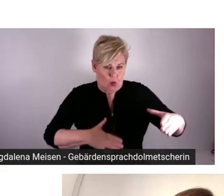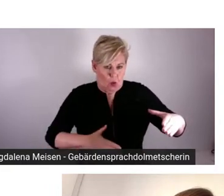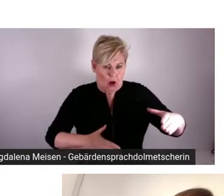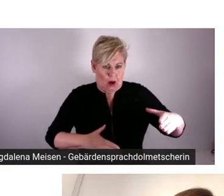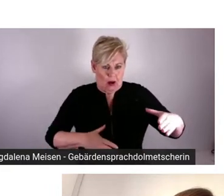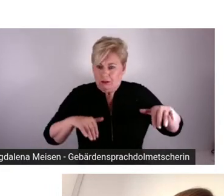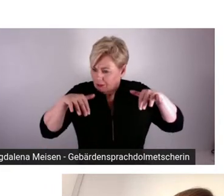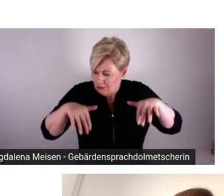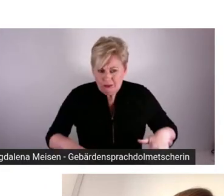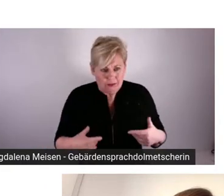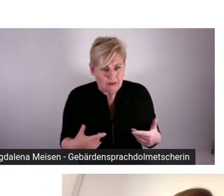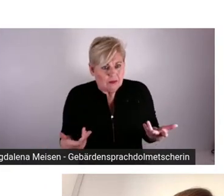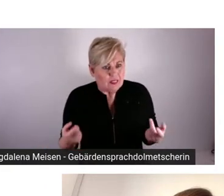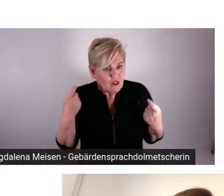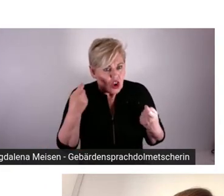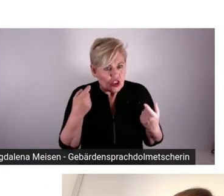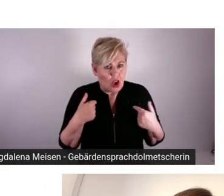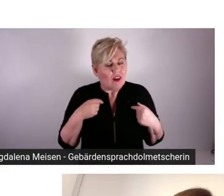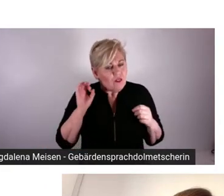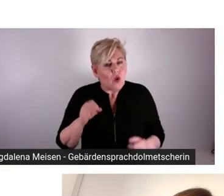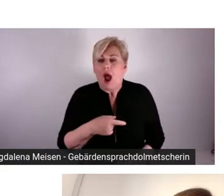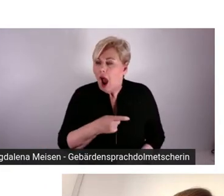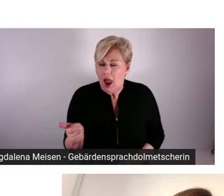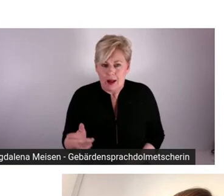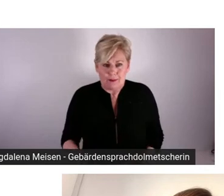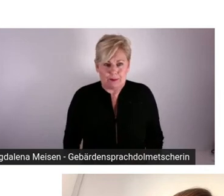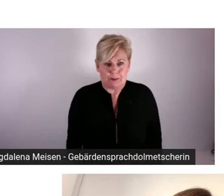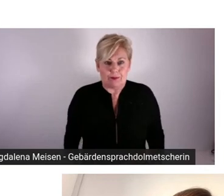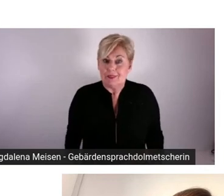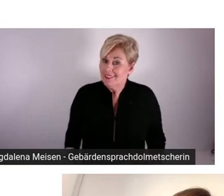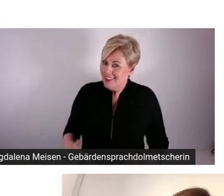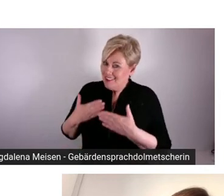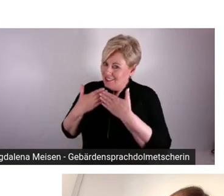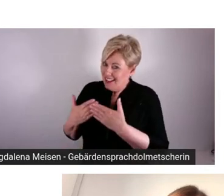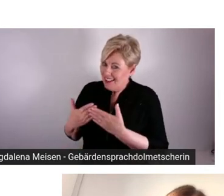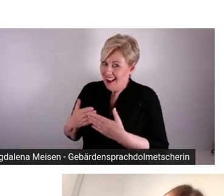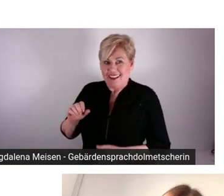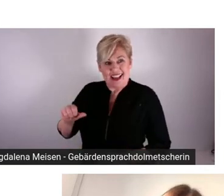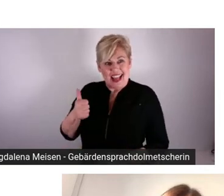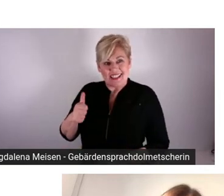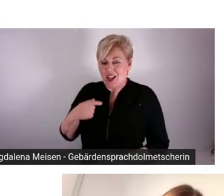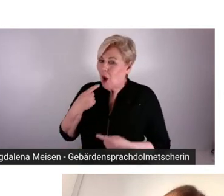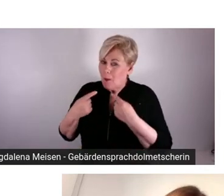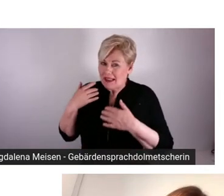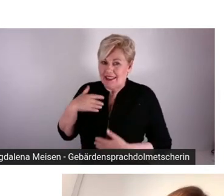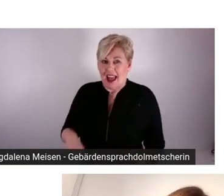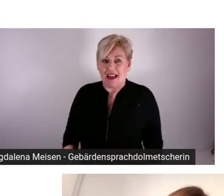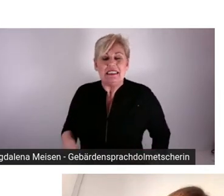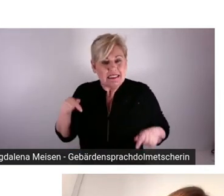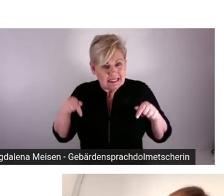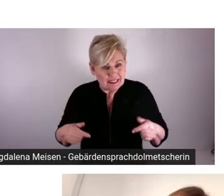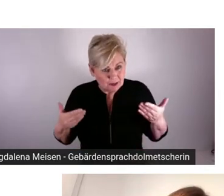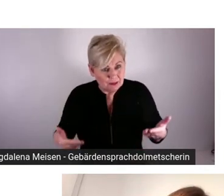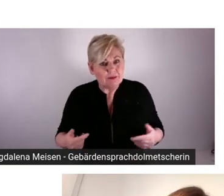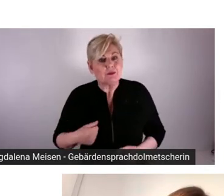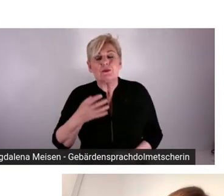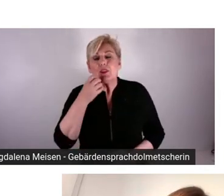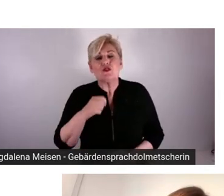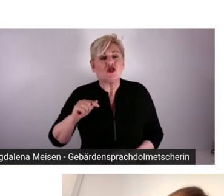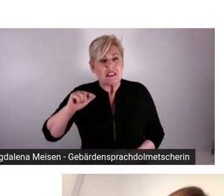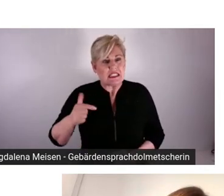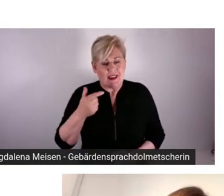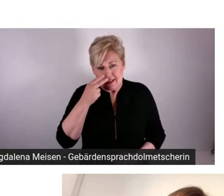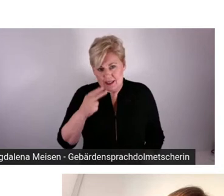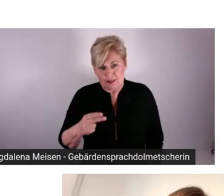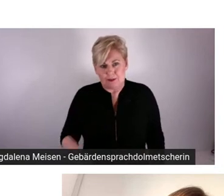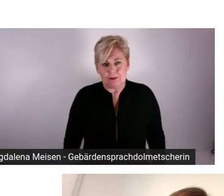kommen, das alle mitnimmt. Vielen Dank für diesen ersten Kommentar. Wir wollen an dieser Stelle einen zweiten Blick werfen,